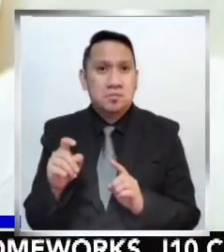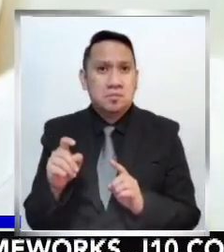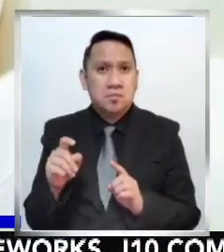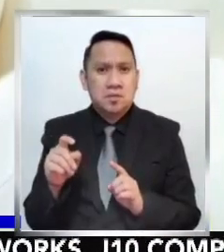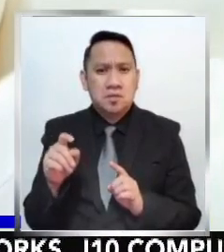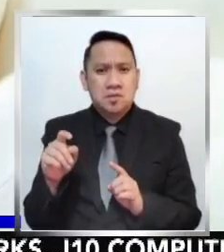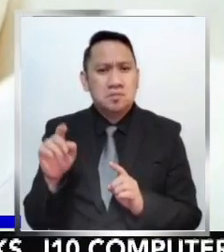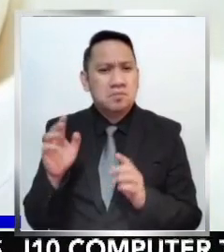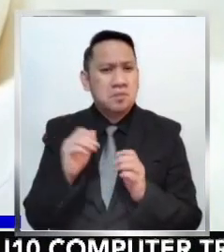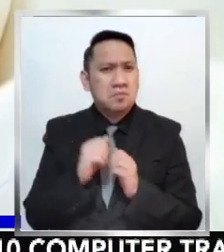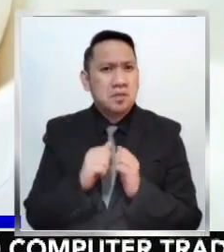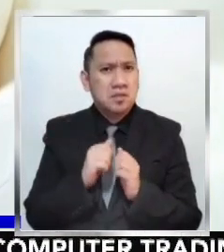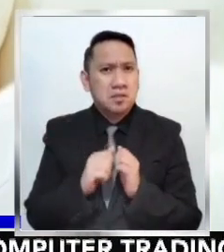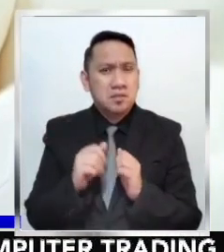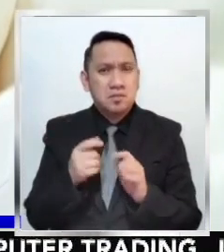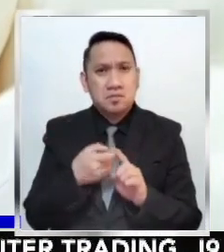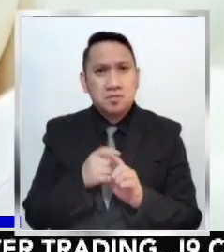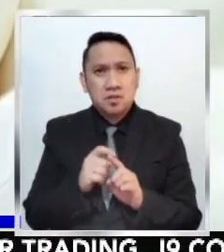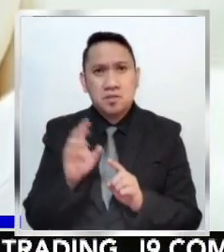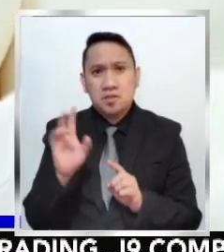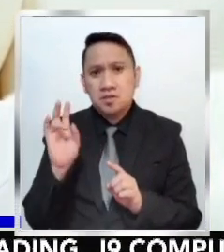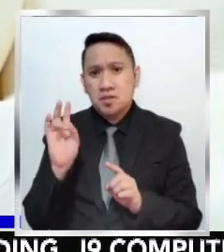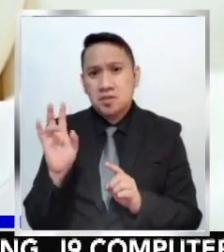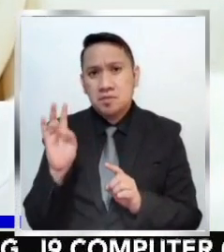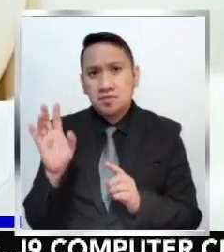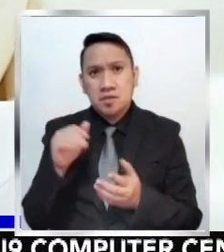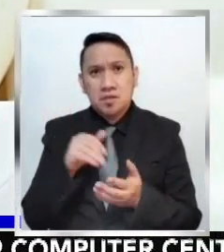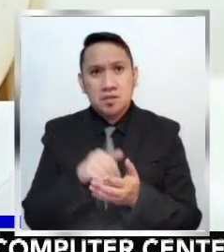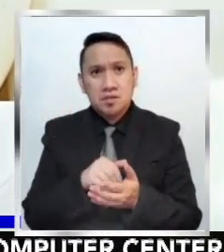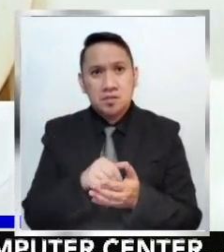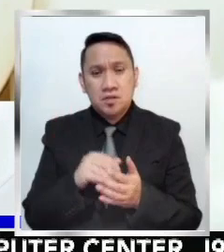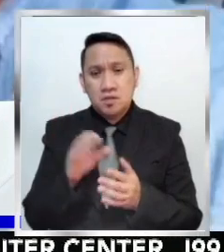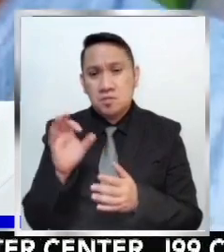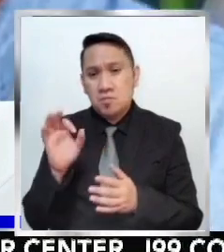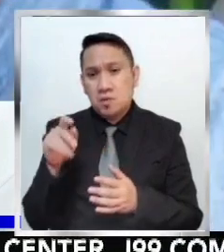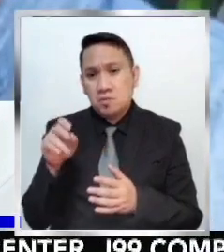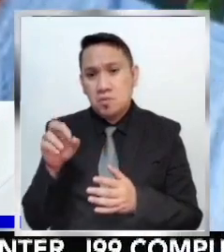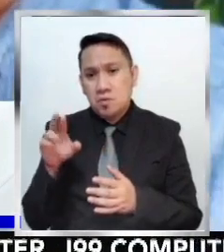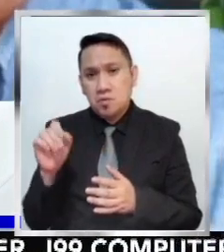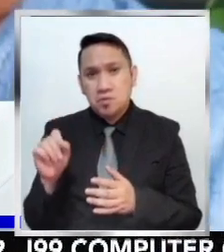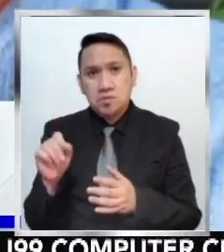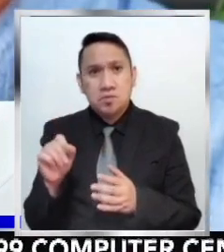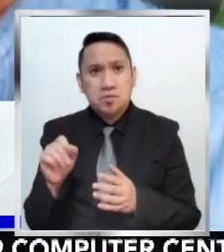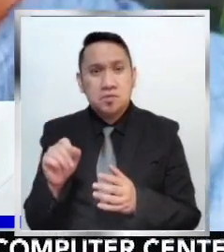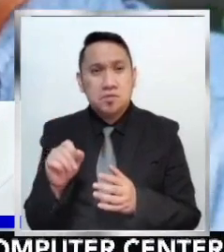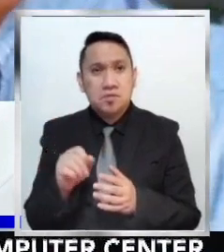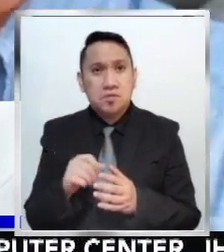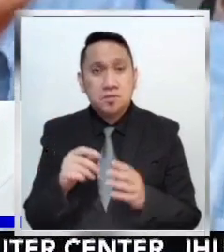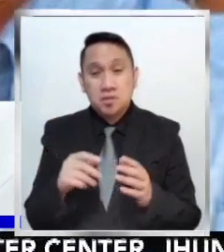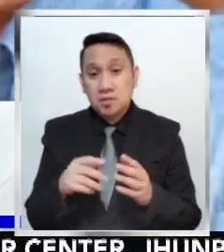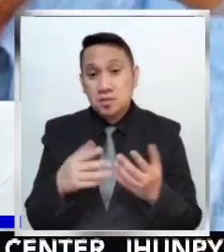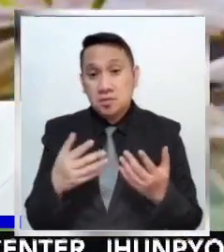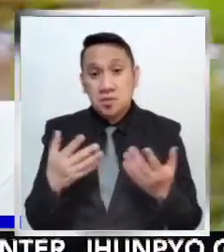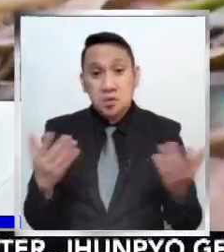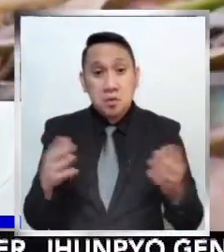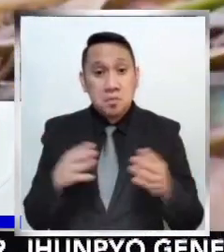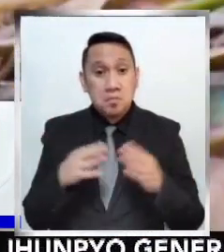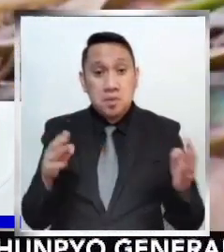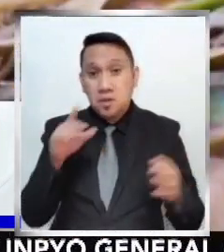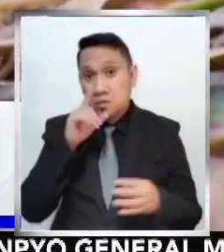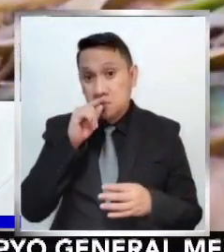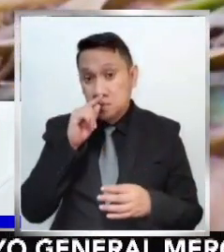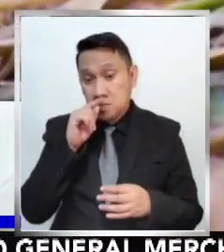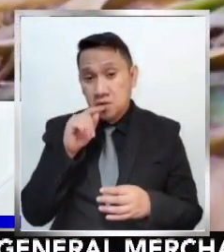sabihin, maaaring dumaan sa halos 17,000 na maliliit nitong pores, ang hangin at moisture. Ang pinakamalaking ibon naman sa buong mundo ay ang ostrich. Ang